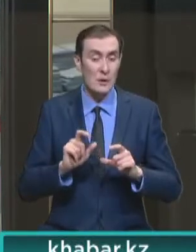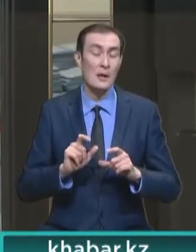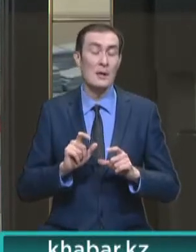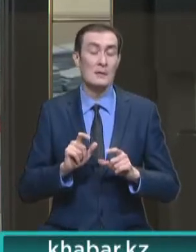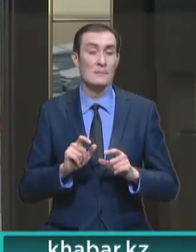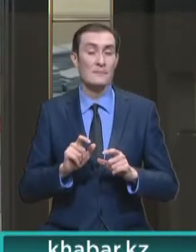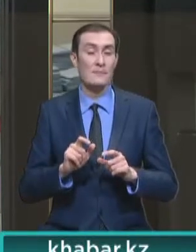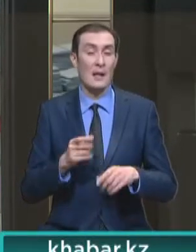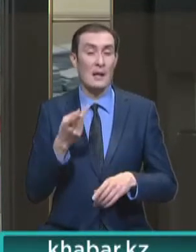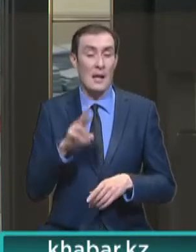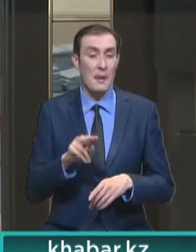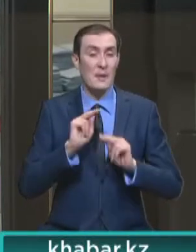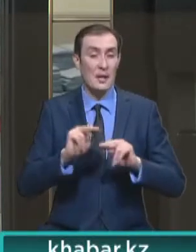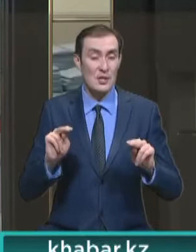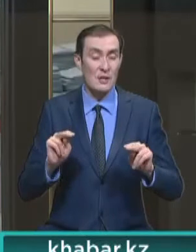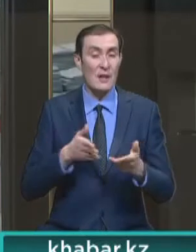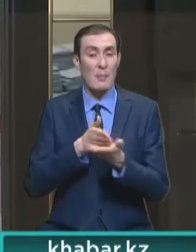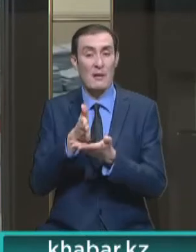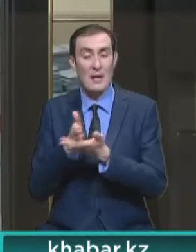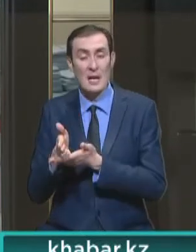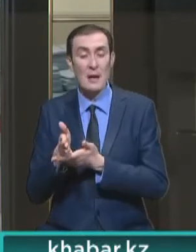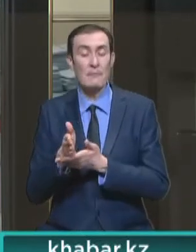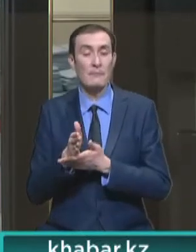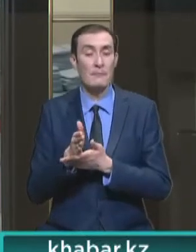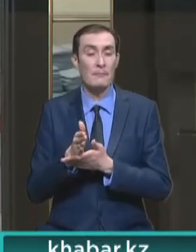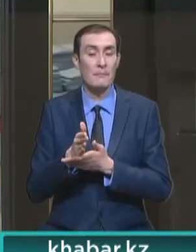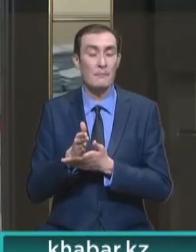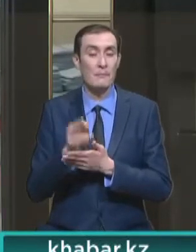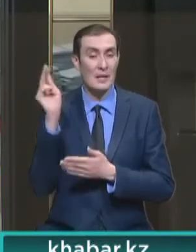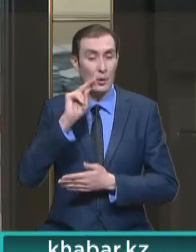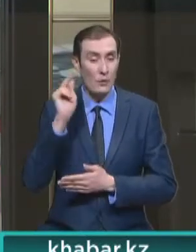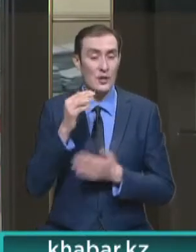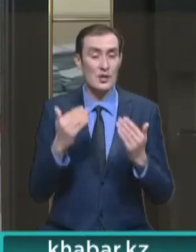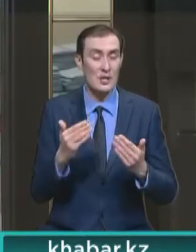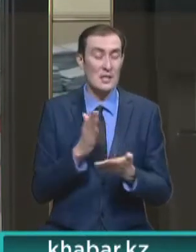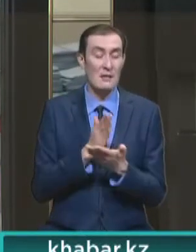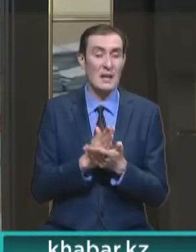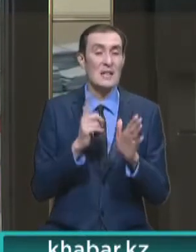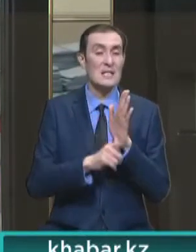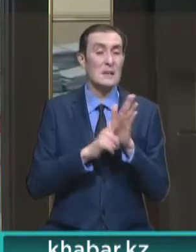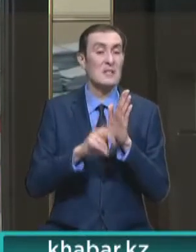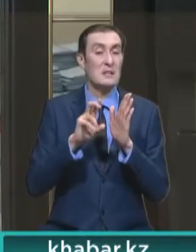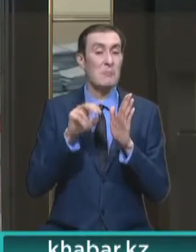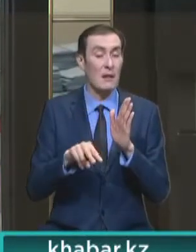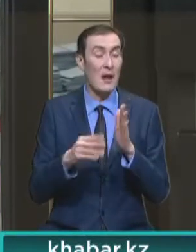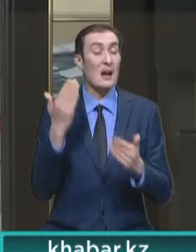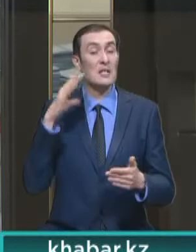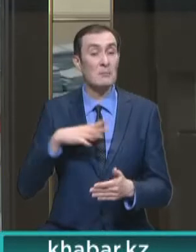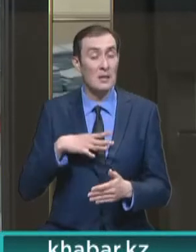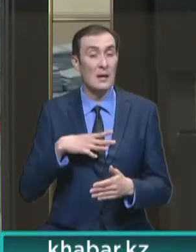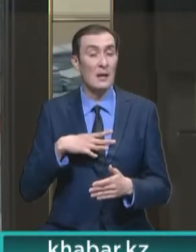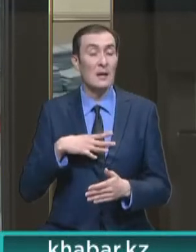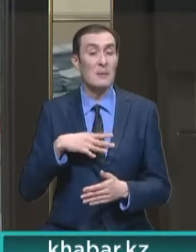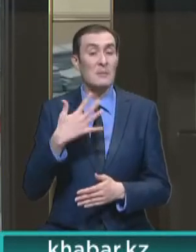для педагогических направлений подготовки сейчас составляет 70 баллов раньше было это семь